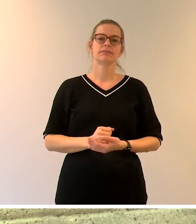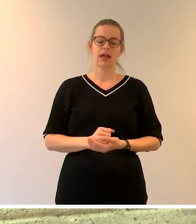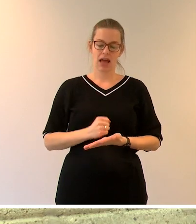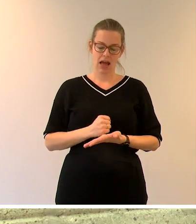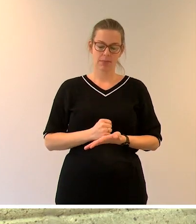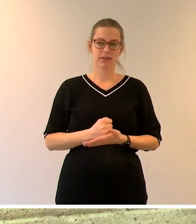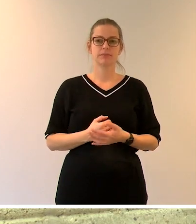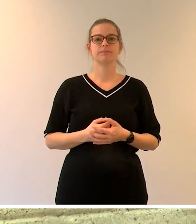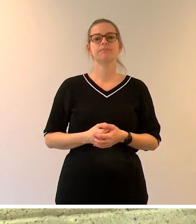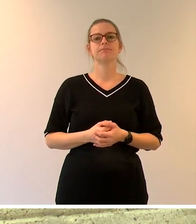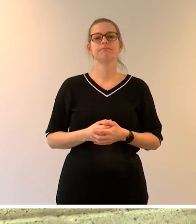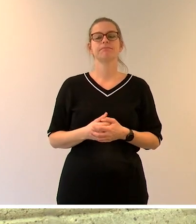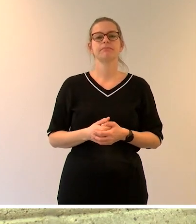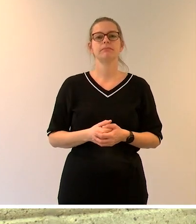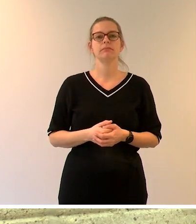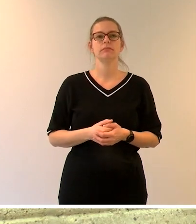Amen.